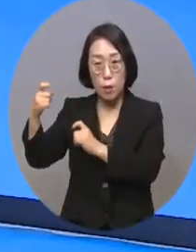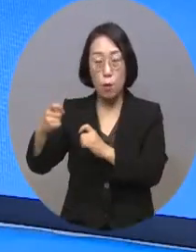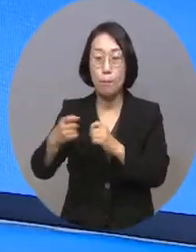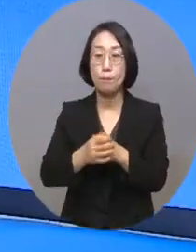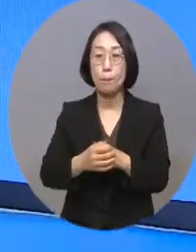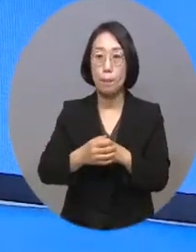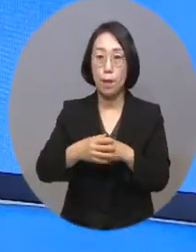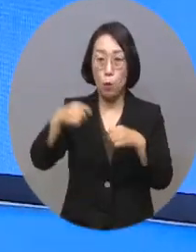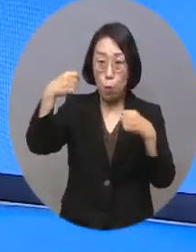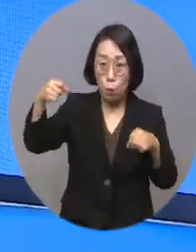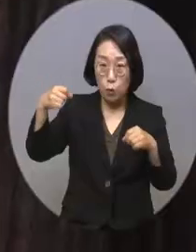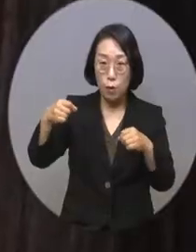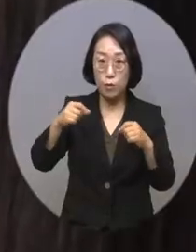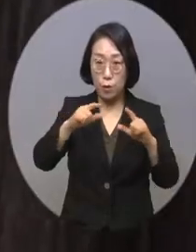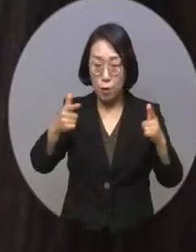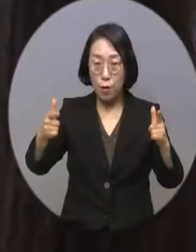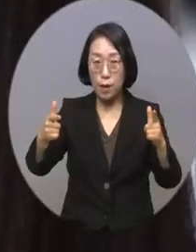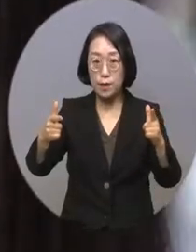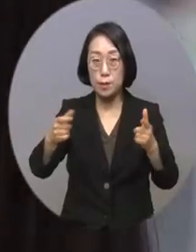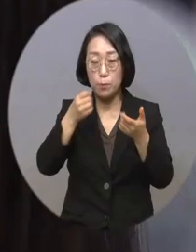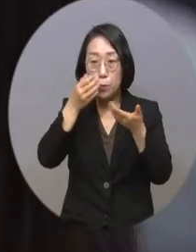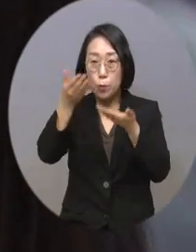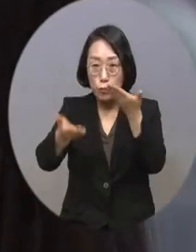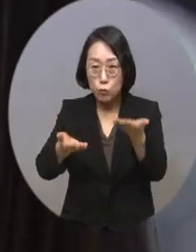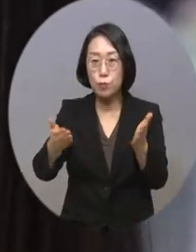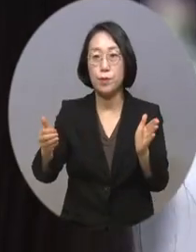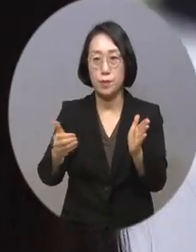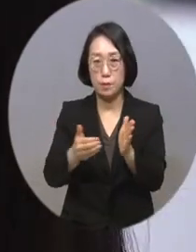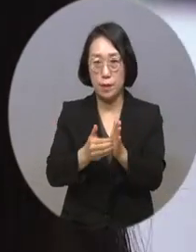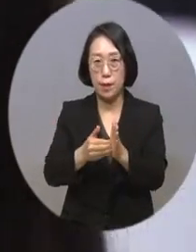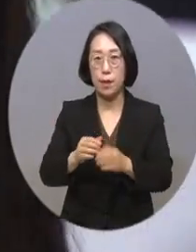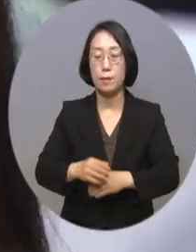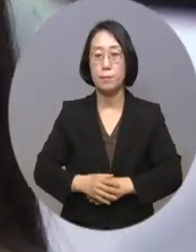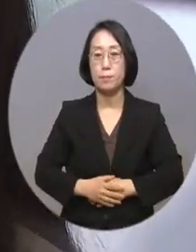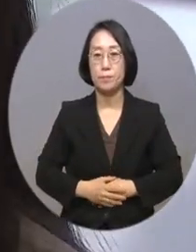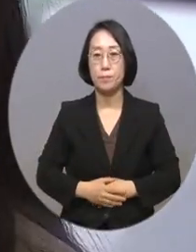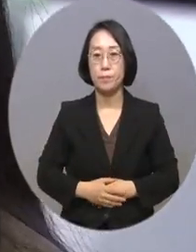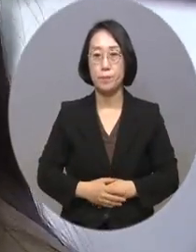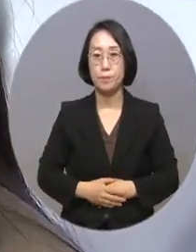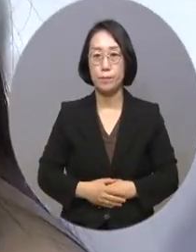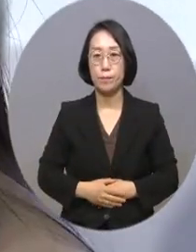행사가 이어졌습니다. 복지TV 뉴스 박성용입니다.